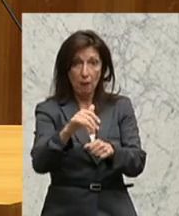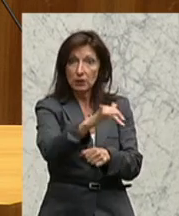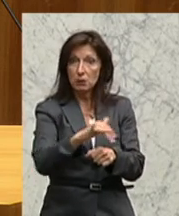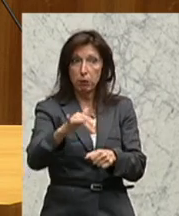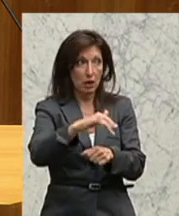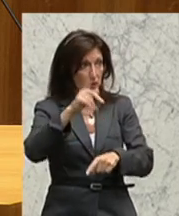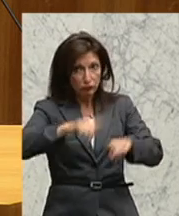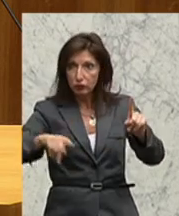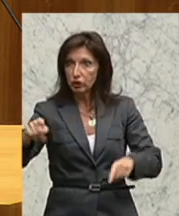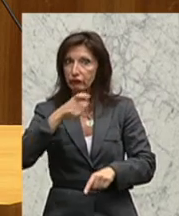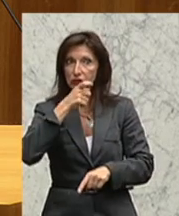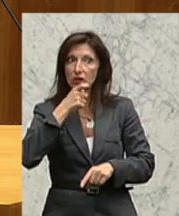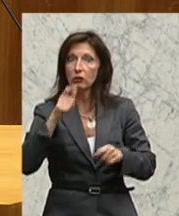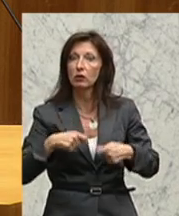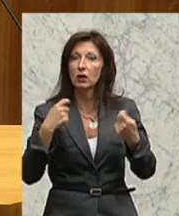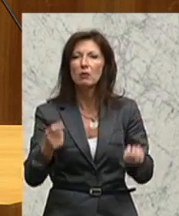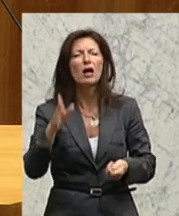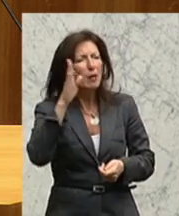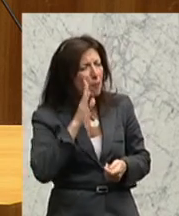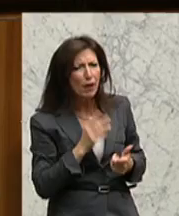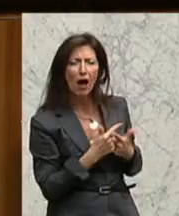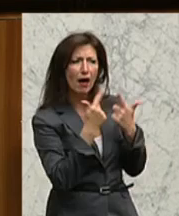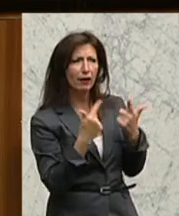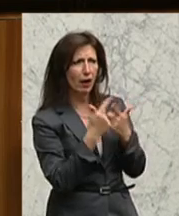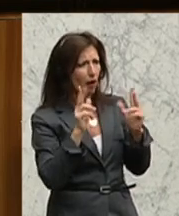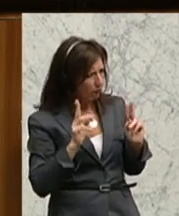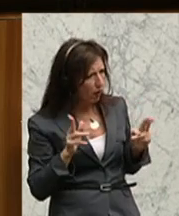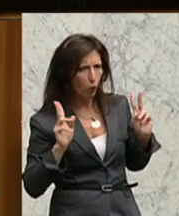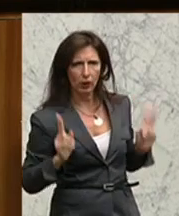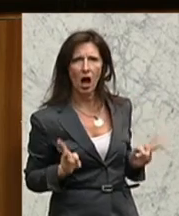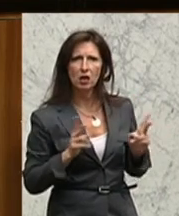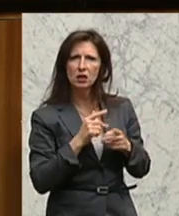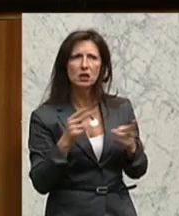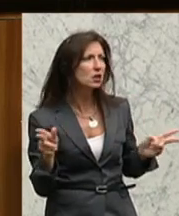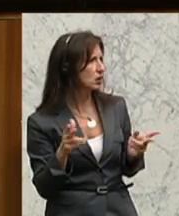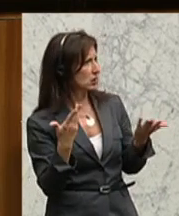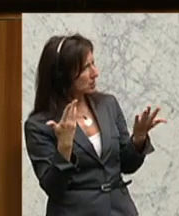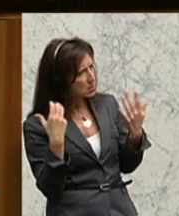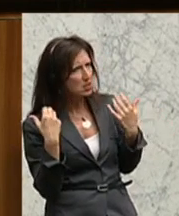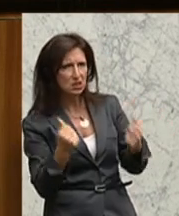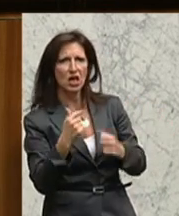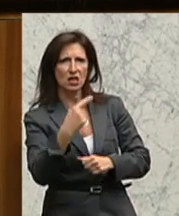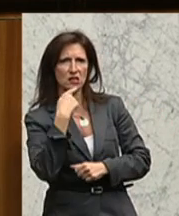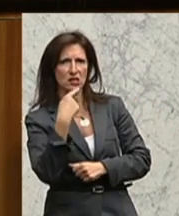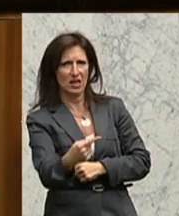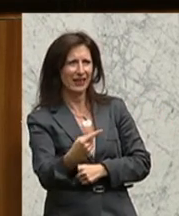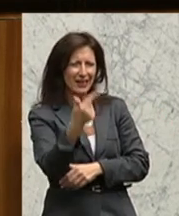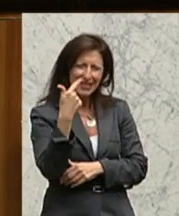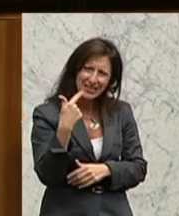erklären Sie uns das einmal, warum man nicht gewährleisten kann, das mal anzugehen und diese 22 absurden